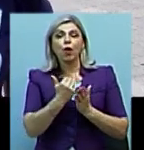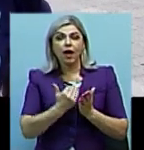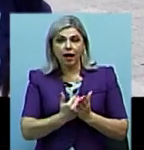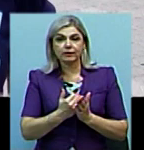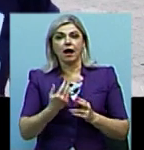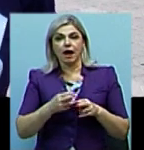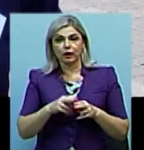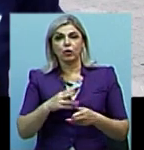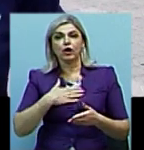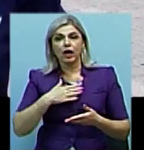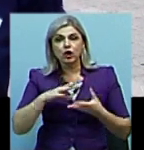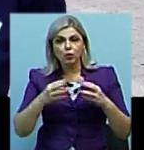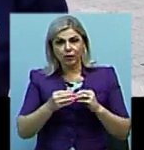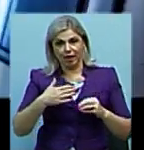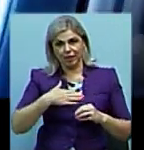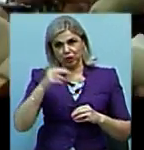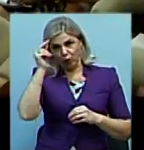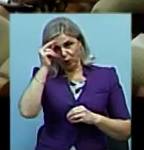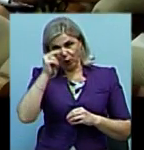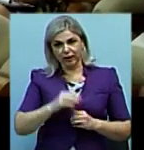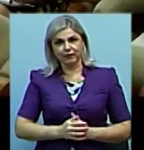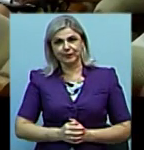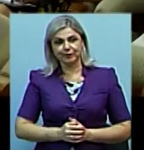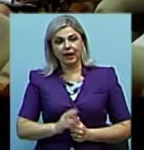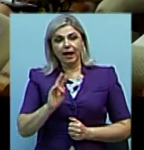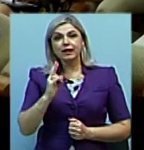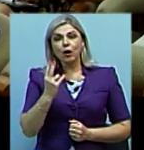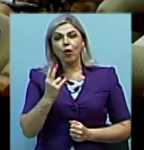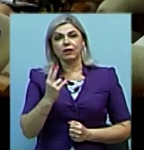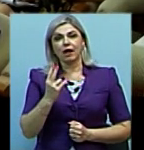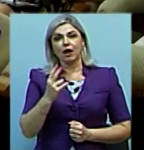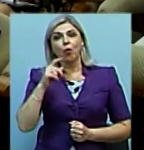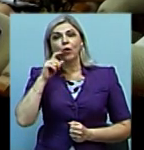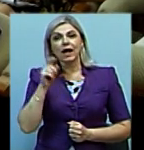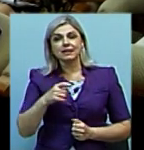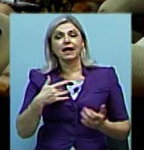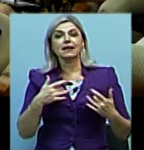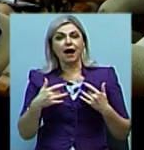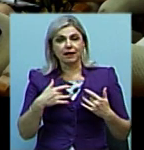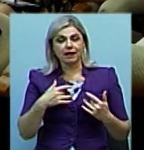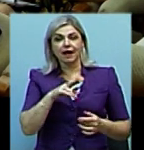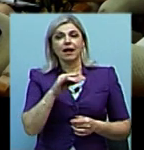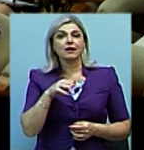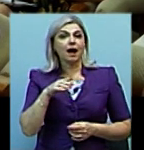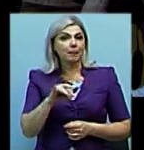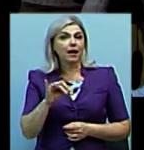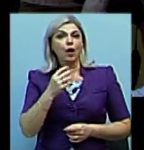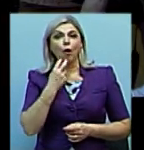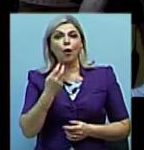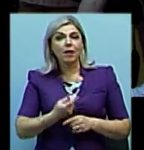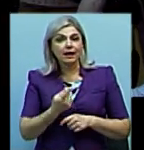зараз, це результат наших уроків. У Миколаївському академічному українському театрі драми та музичної комедії